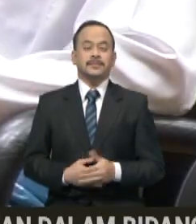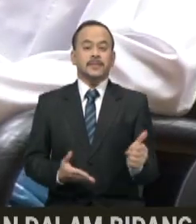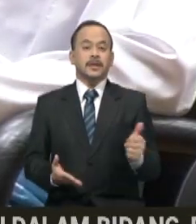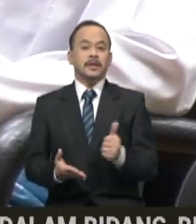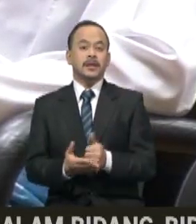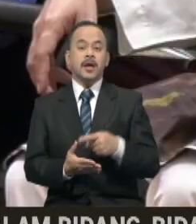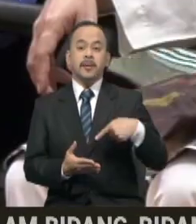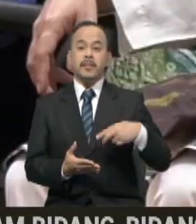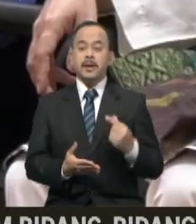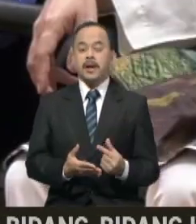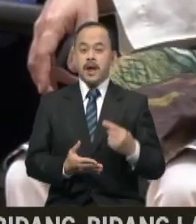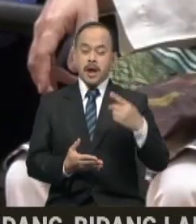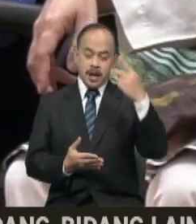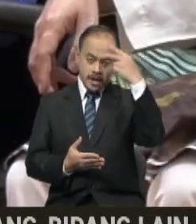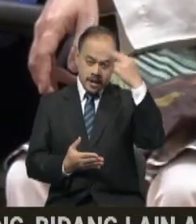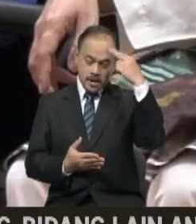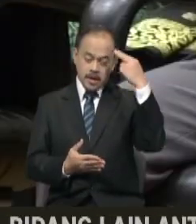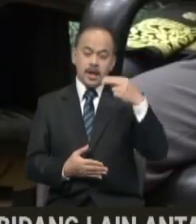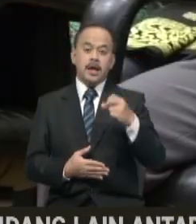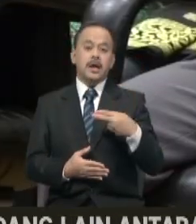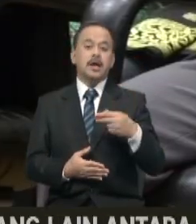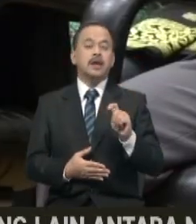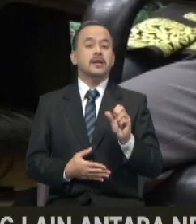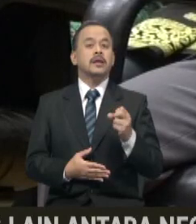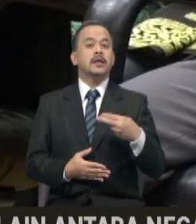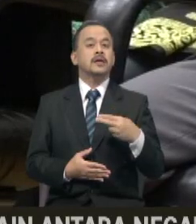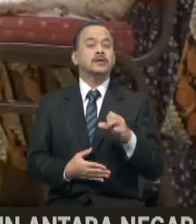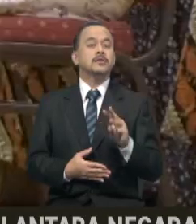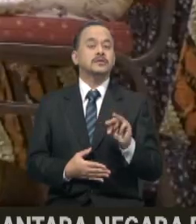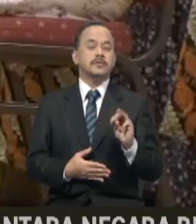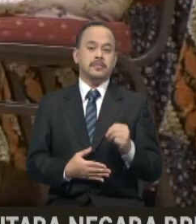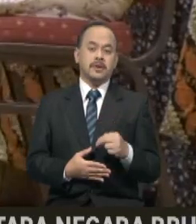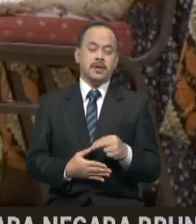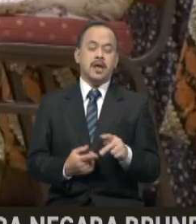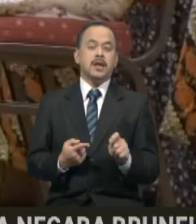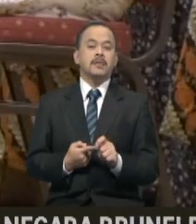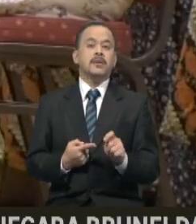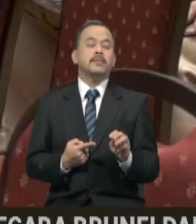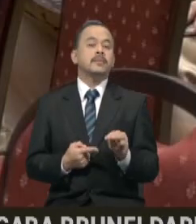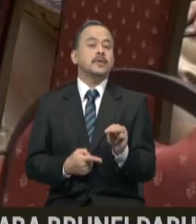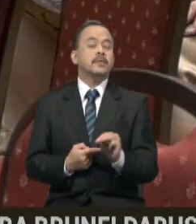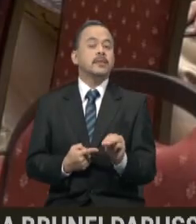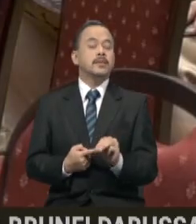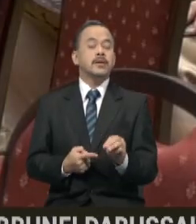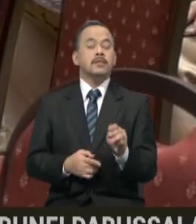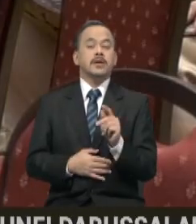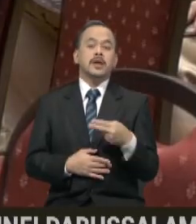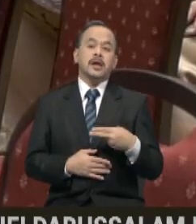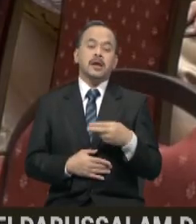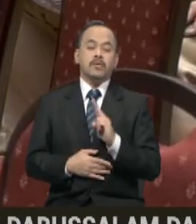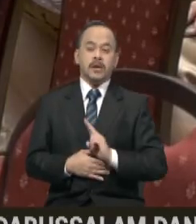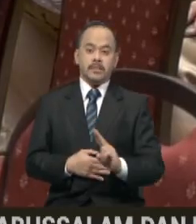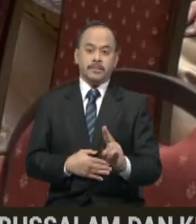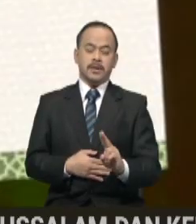Hadir Pengiran Datuk Seri Paduka Haji Muhammad Tashim bin Pengiran Haji Hassan, Timbalan Menteri Hal Ehwal Agama. Antara pengisian majlis